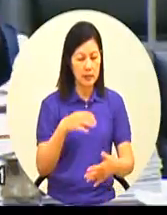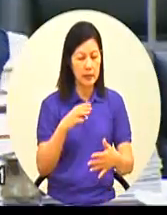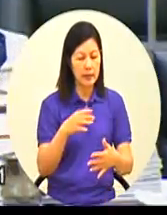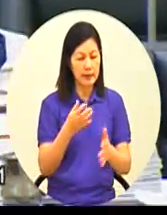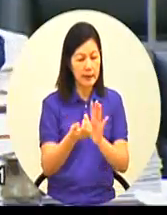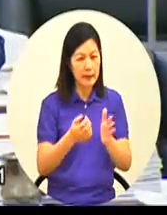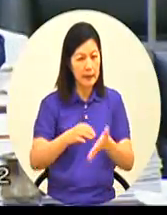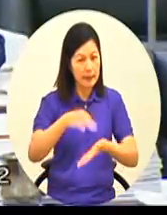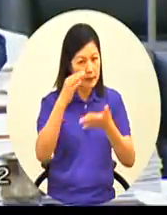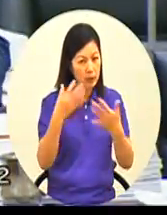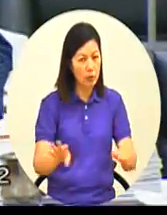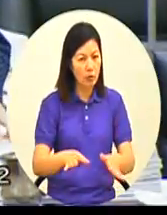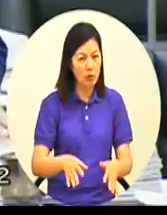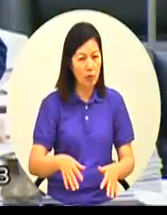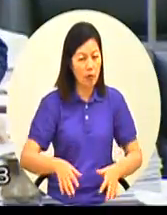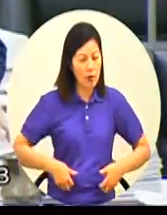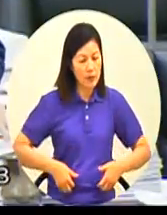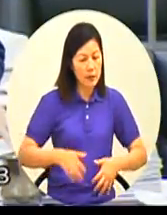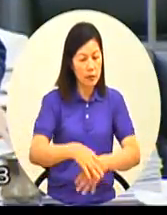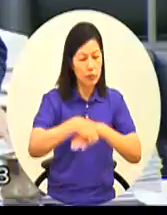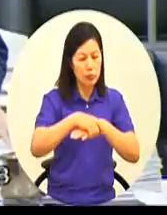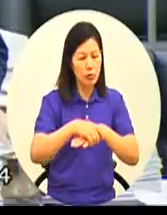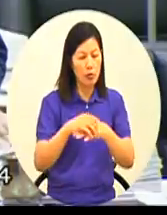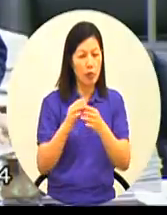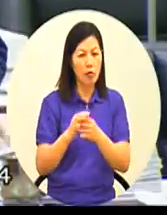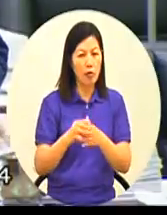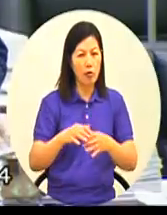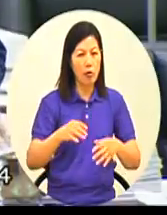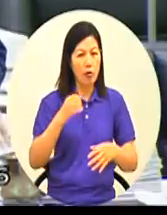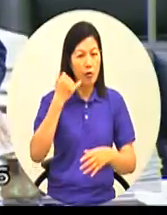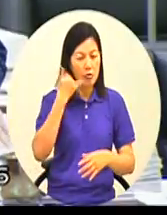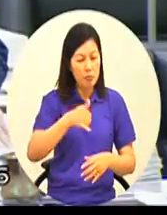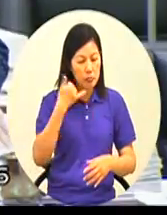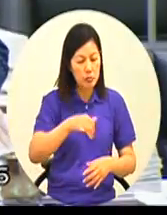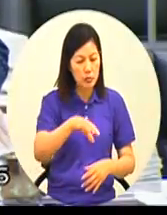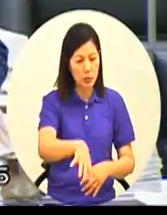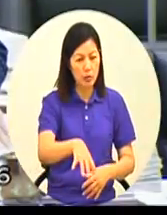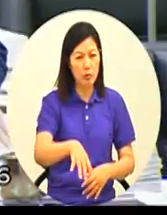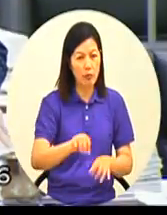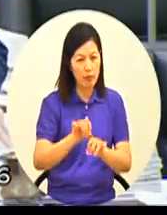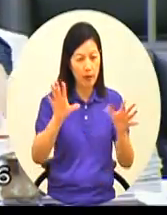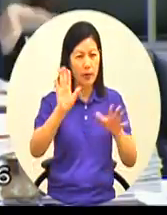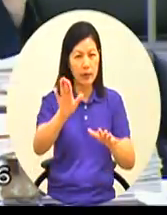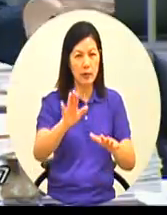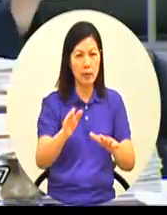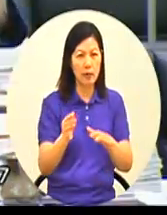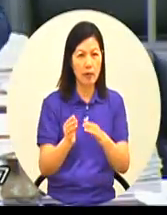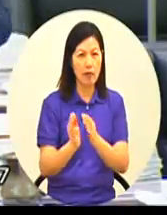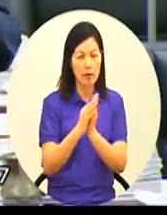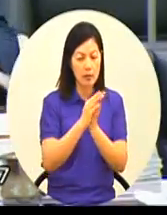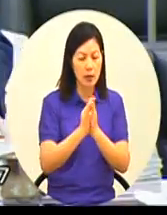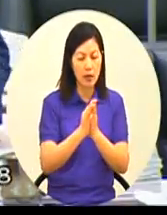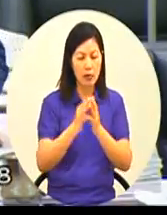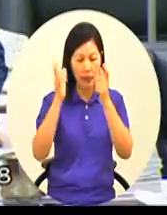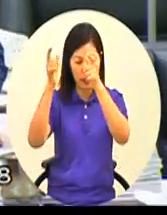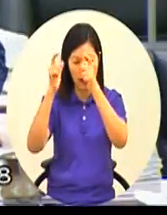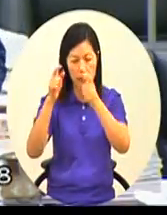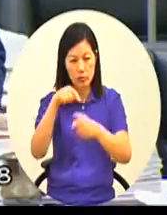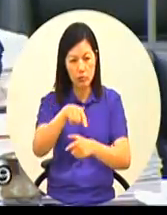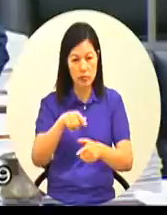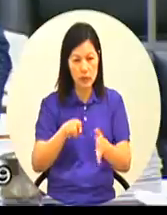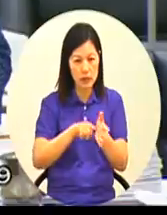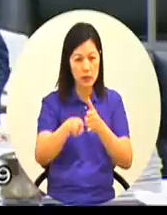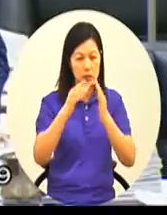说紧急救护的部分，对，桃园也有在，基隆也在发展。基隆还不是跟我们桃园，我们高雄跟桃园都还是直辖